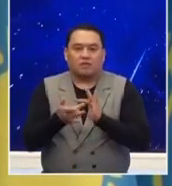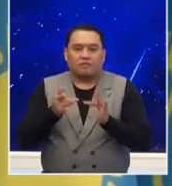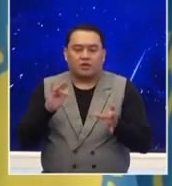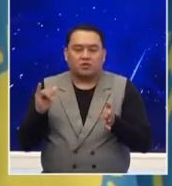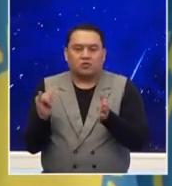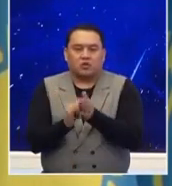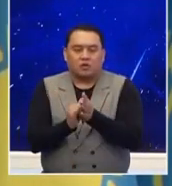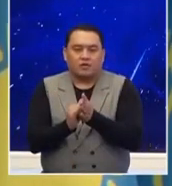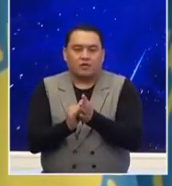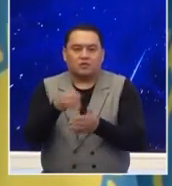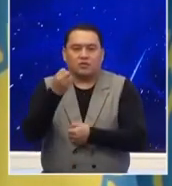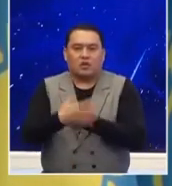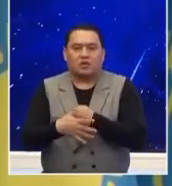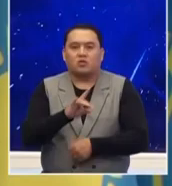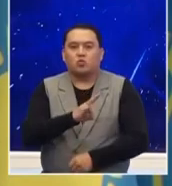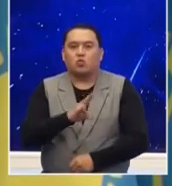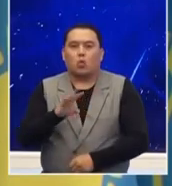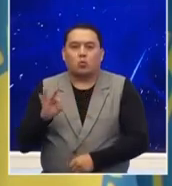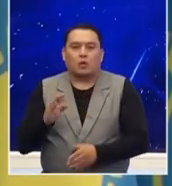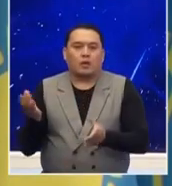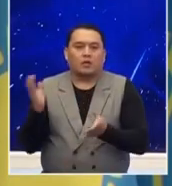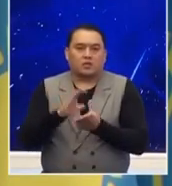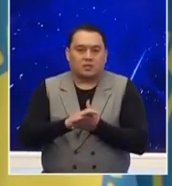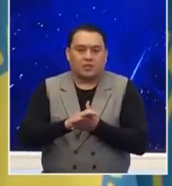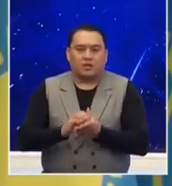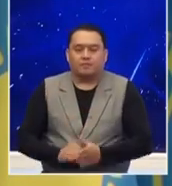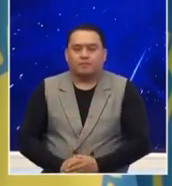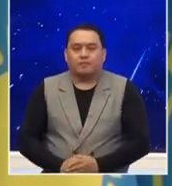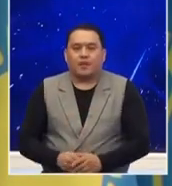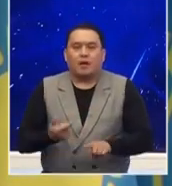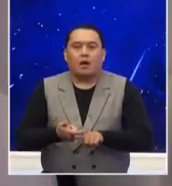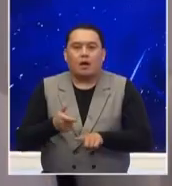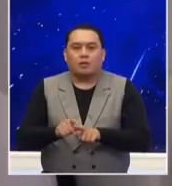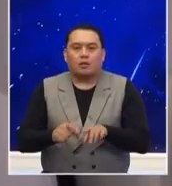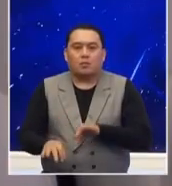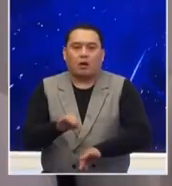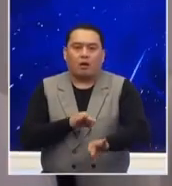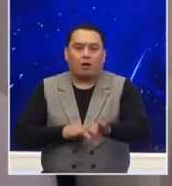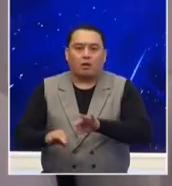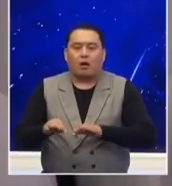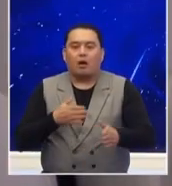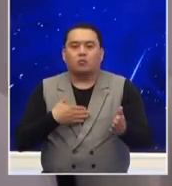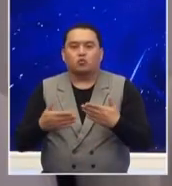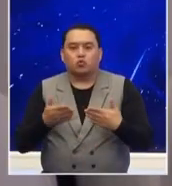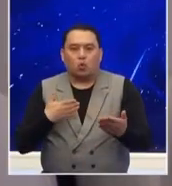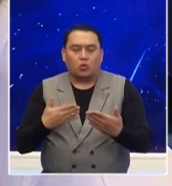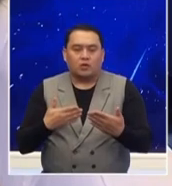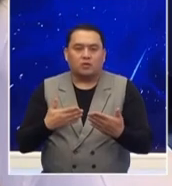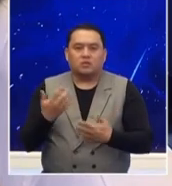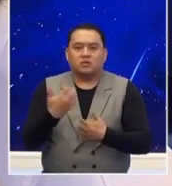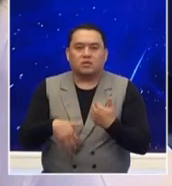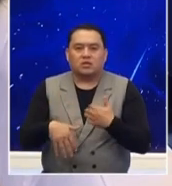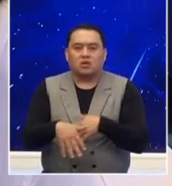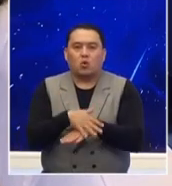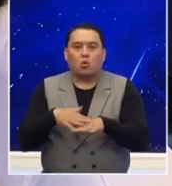Центрального аппарата партии Нур Отан для ознакомления. Данный проект был обсужден среди